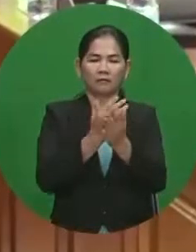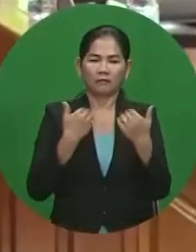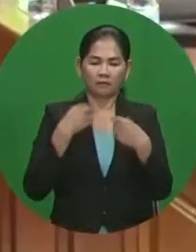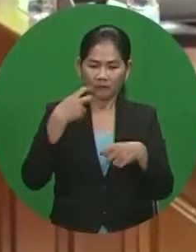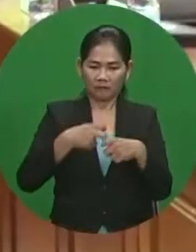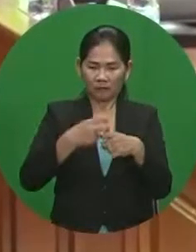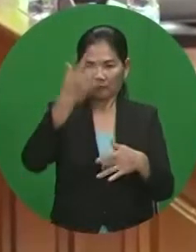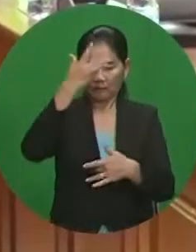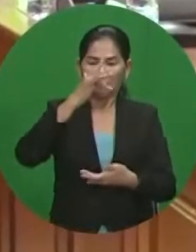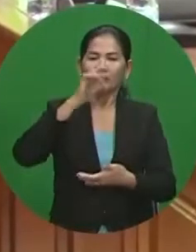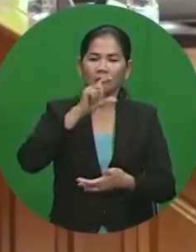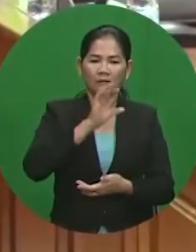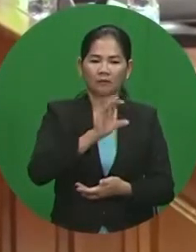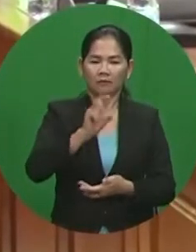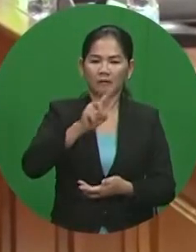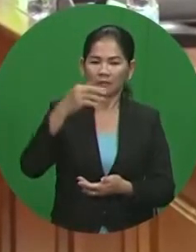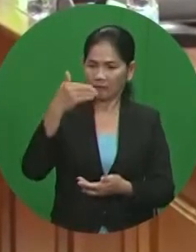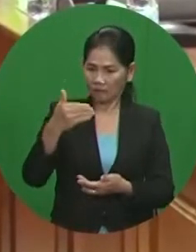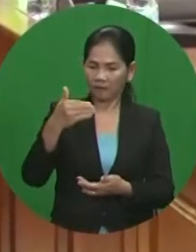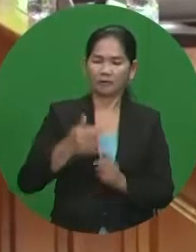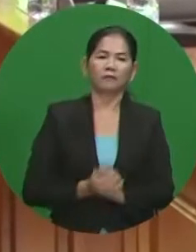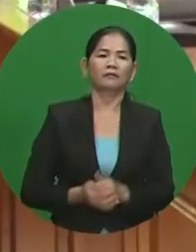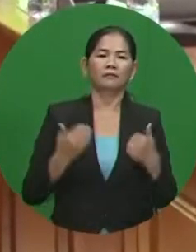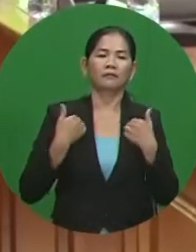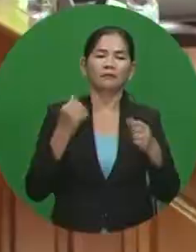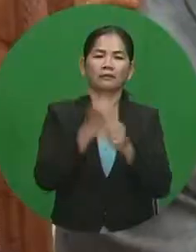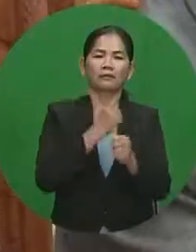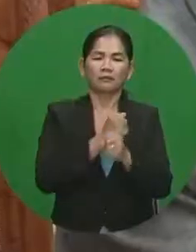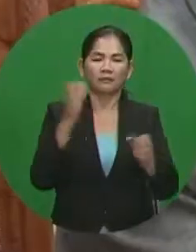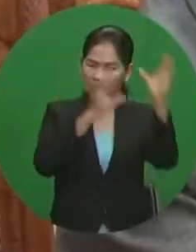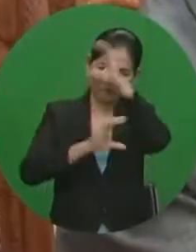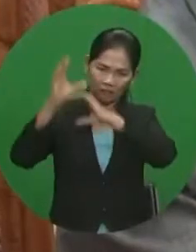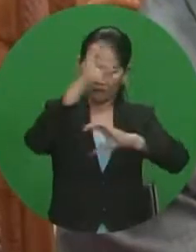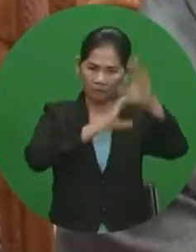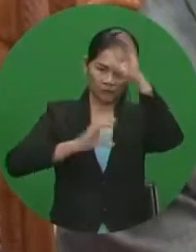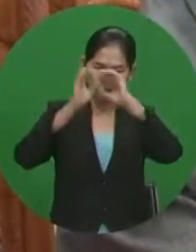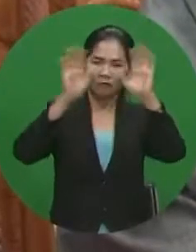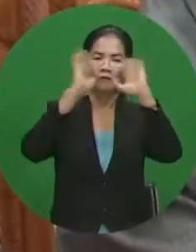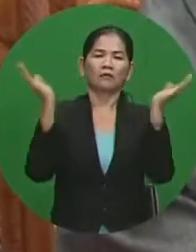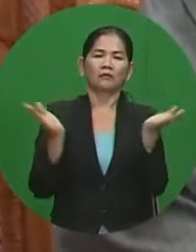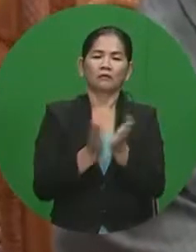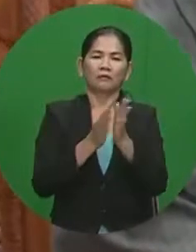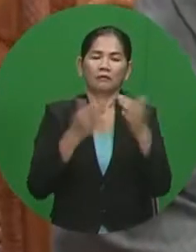ញ្ហាជំងឺកូវីដ-19ឬ COVID-19 ដែលកំពុងជាក្តីបារម្ភសម្រាប់ពិភពលោក